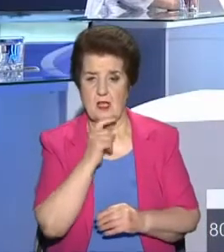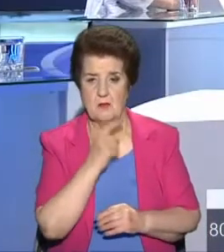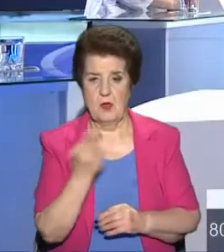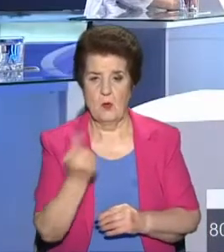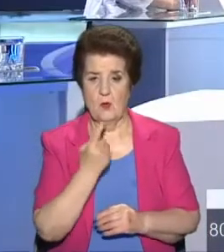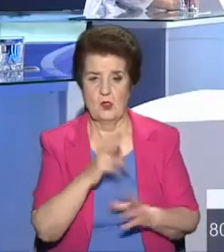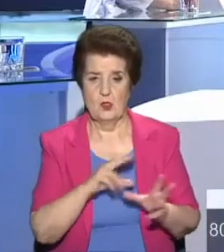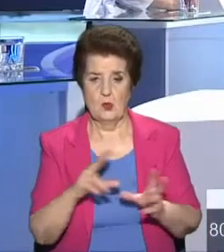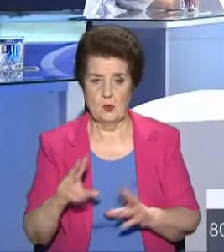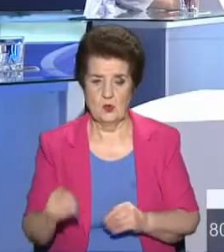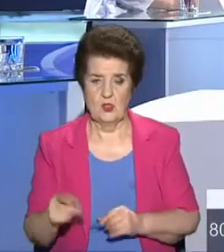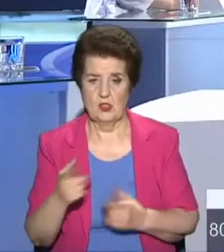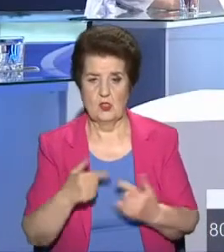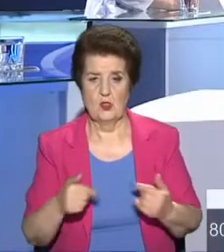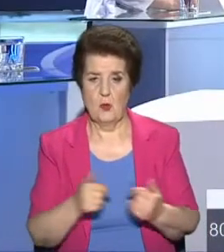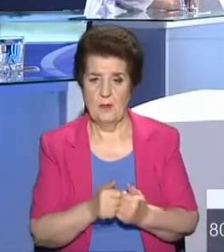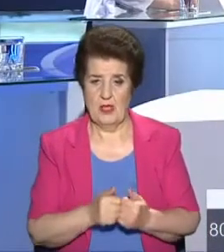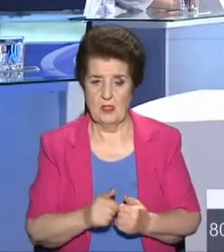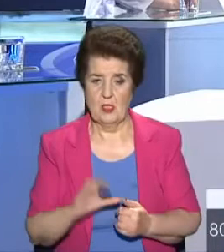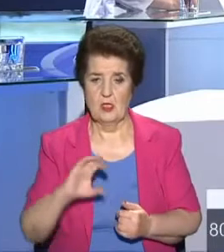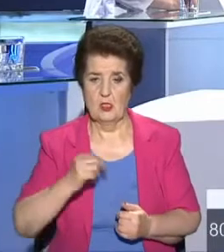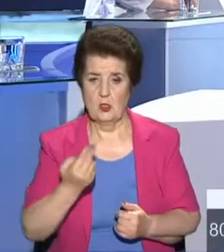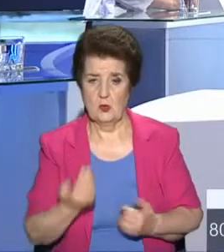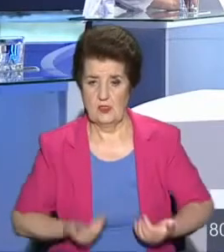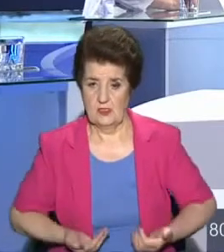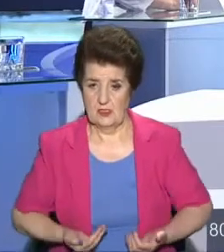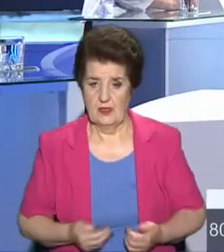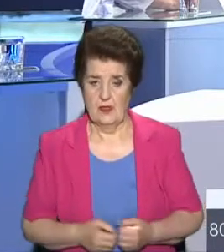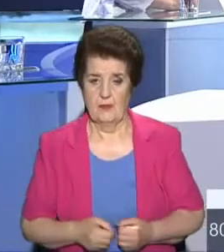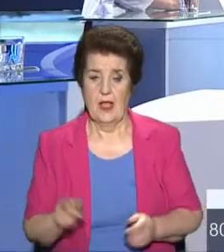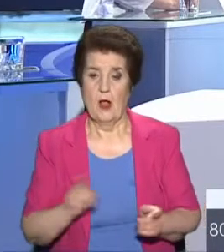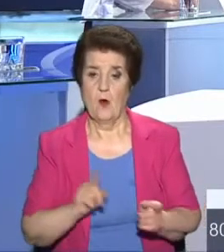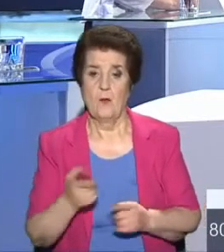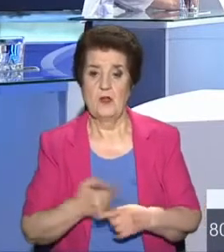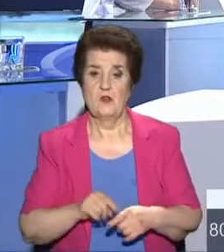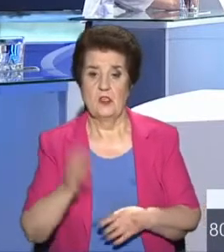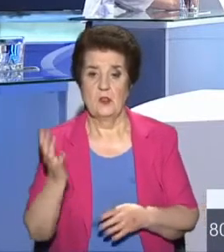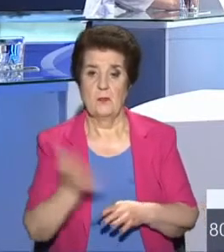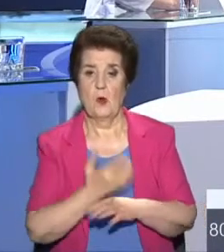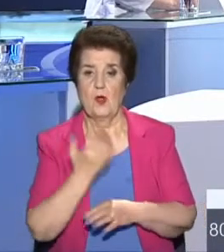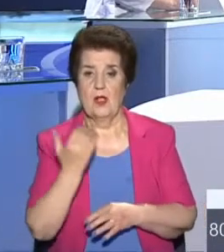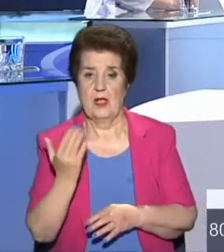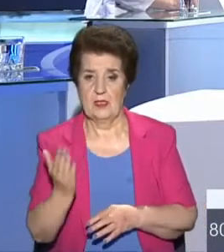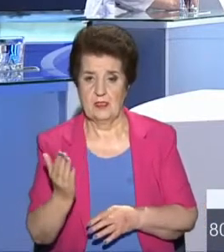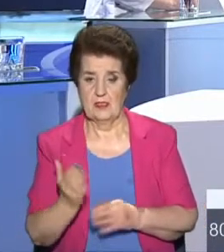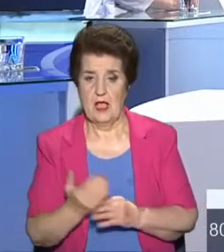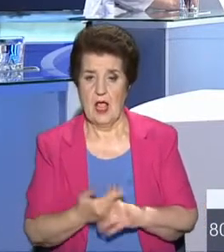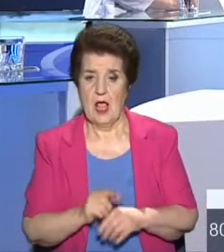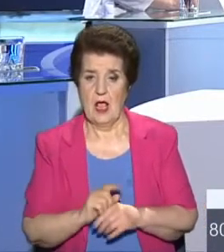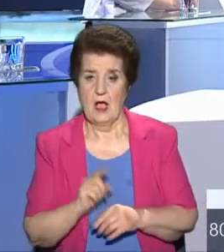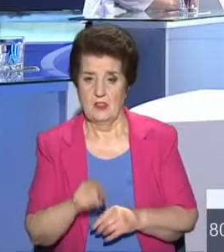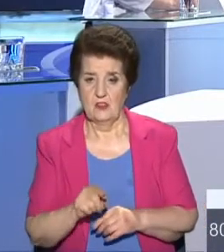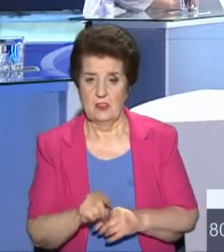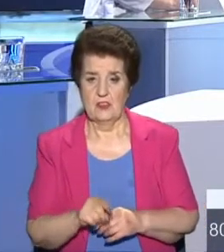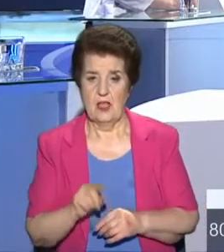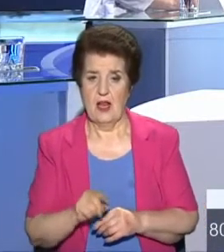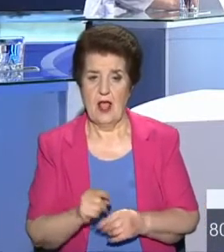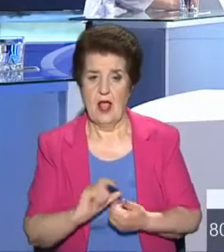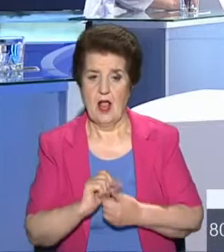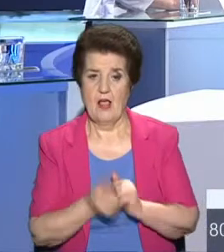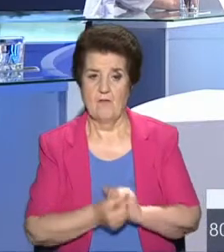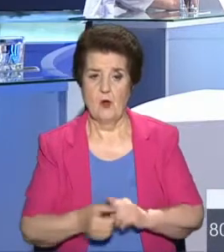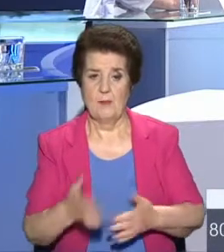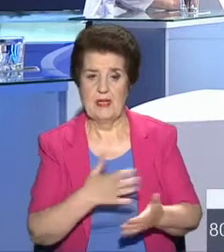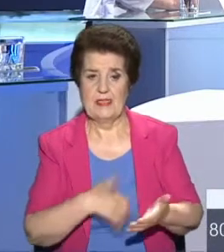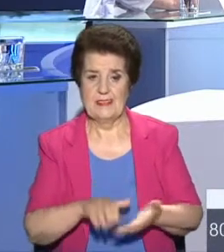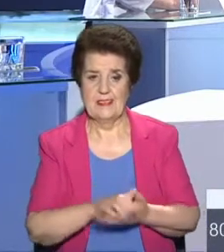unor succese și în domeniul social Cum atingem acest progres aici mă refer și la reforma din sistemul